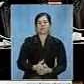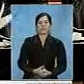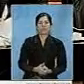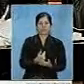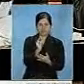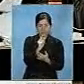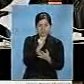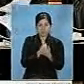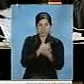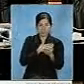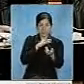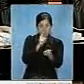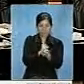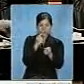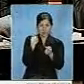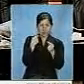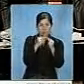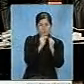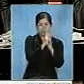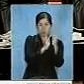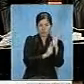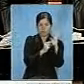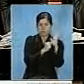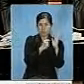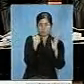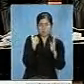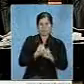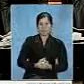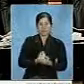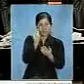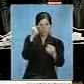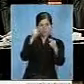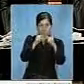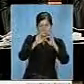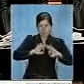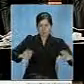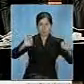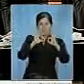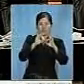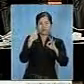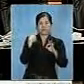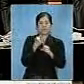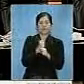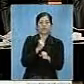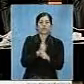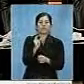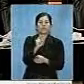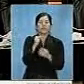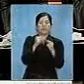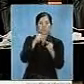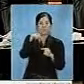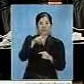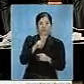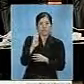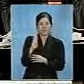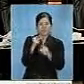าเราพบว่ามีกฎหมายฉบับหนึ่งที่มีเจตนารมณ์ในการดูแลเรื่องนี้อยู่คือพระราชบัญญัติกองทุน